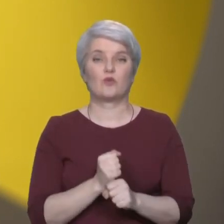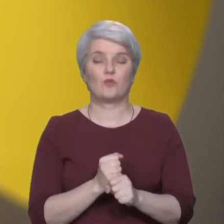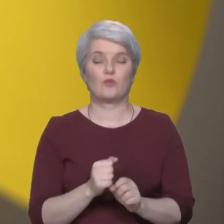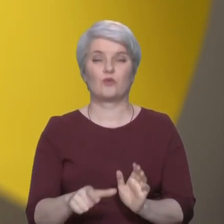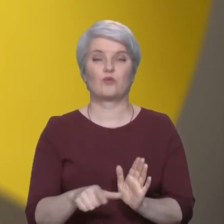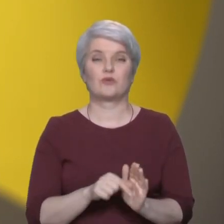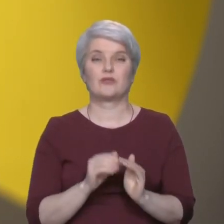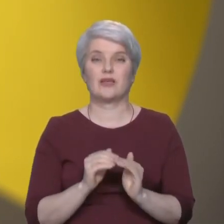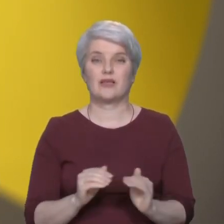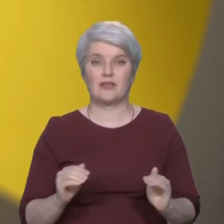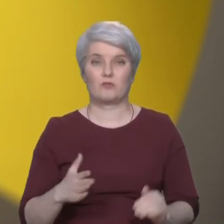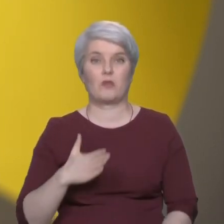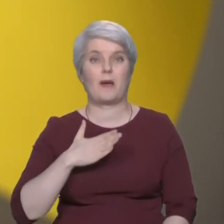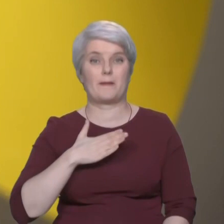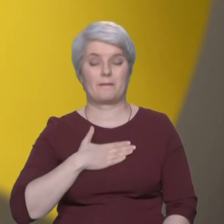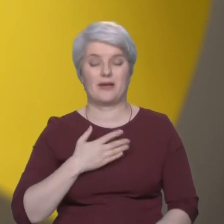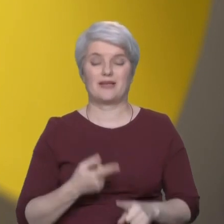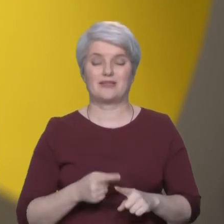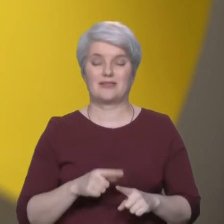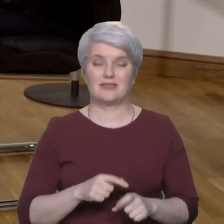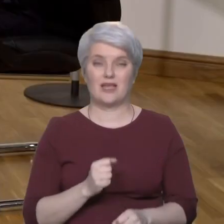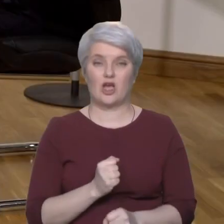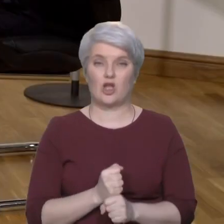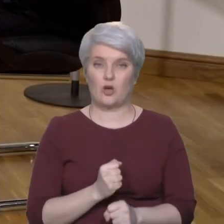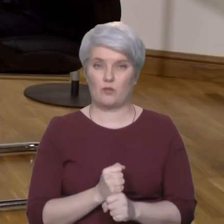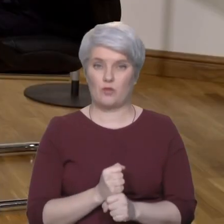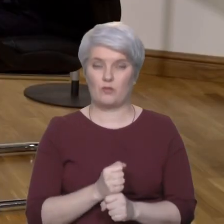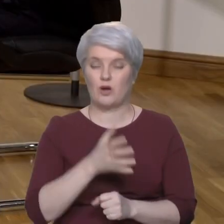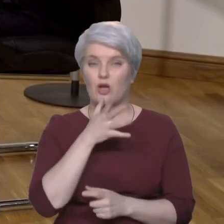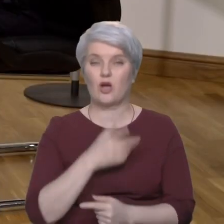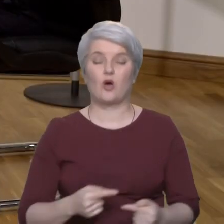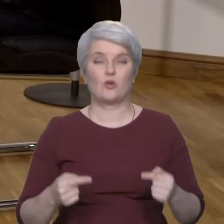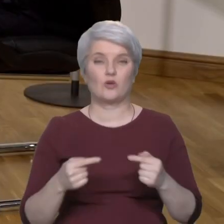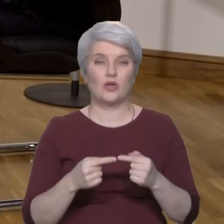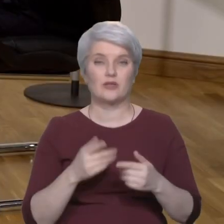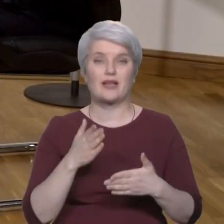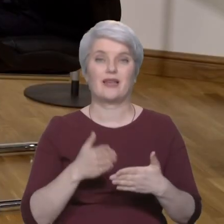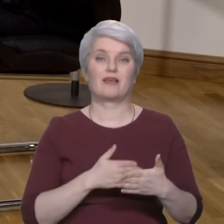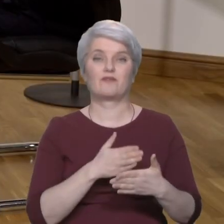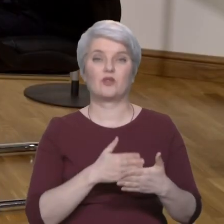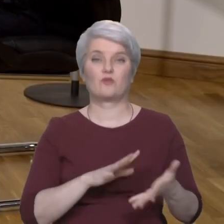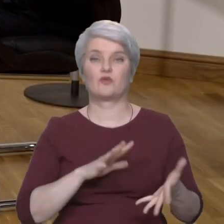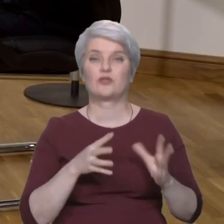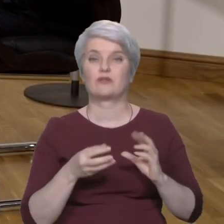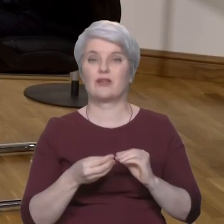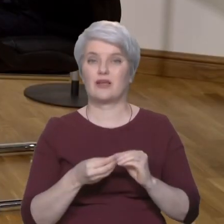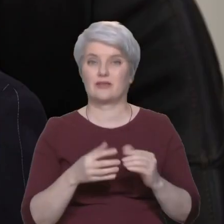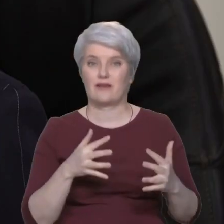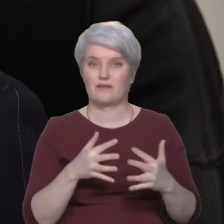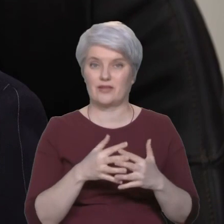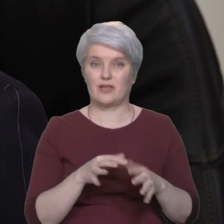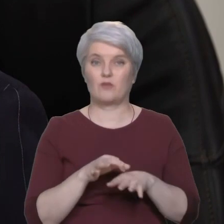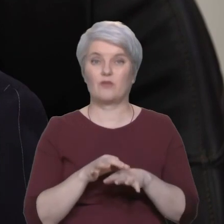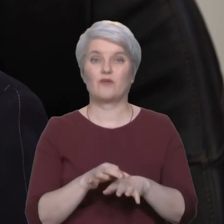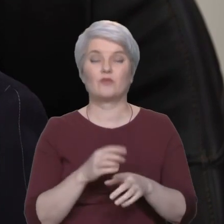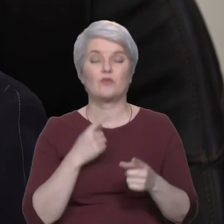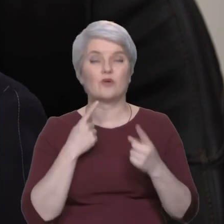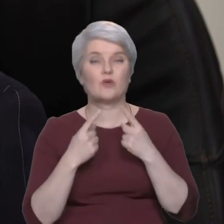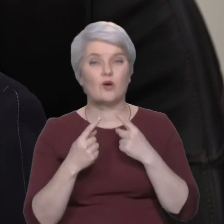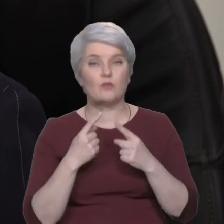це робимо, і ми цьому також одночасно, ліквідовуючи наслідки війни, проводили відповідну роботу